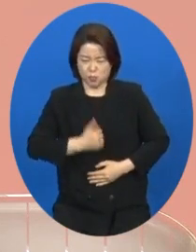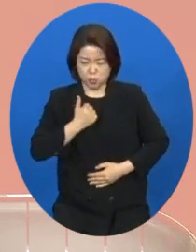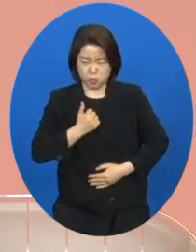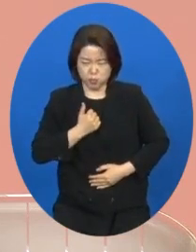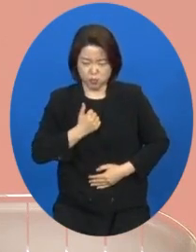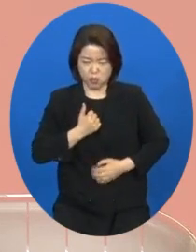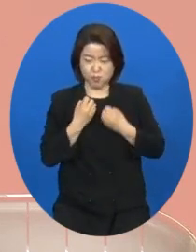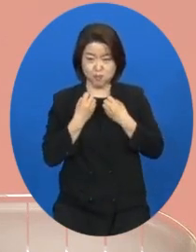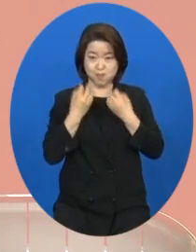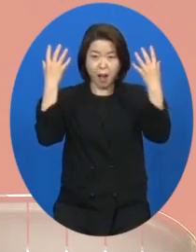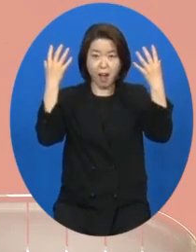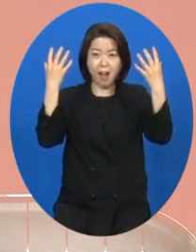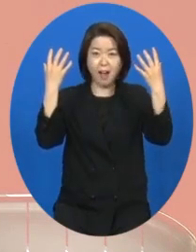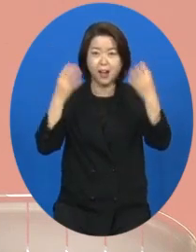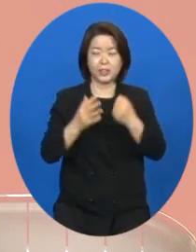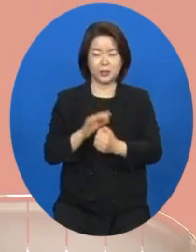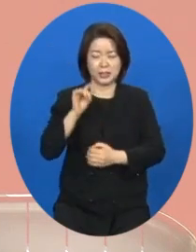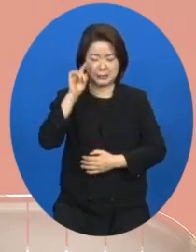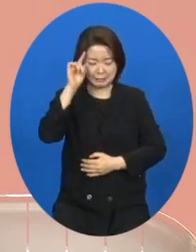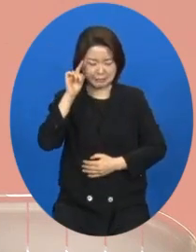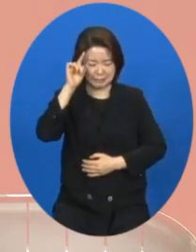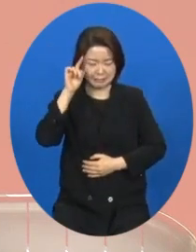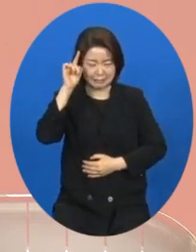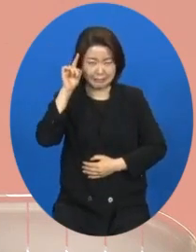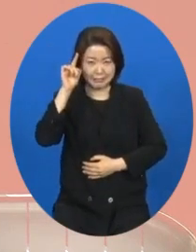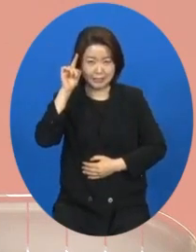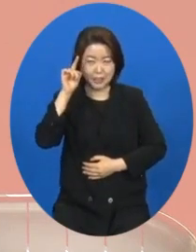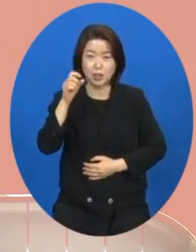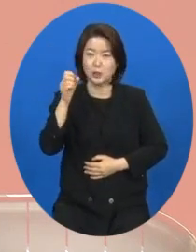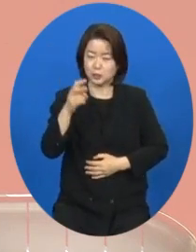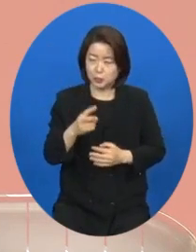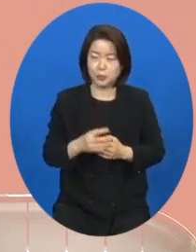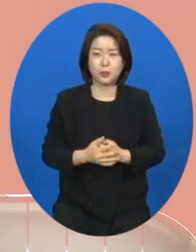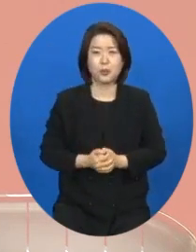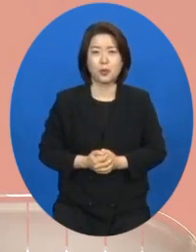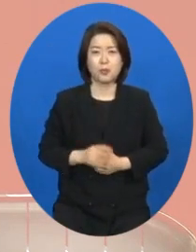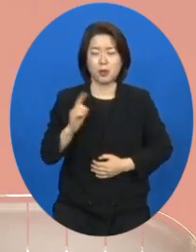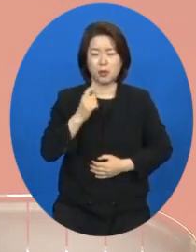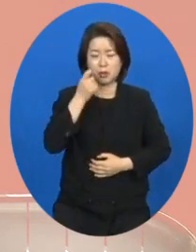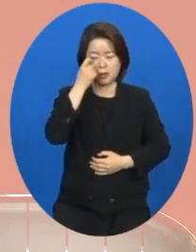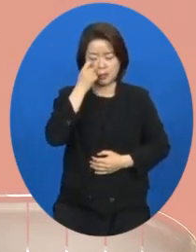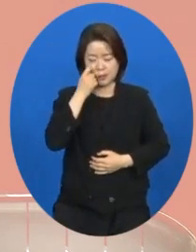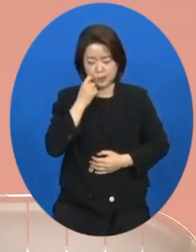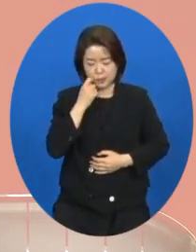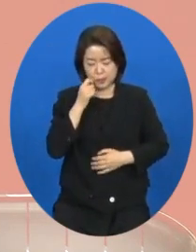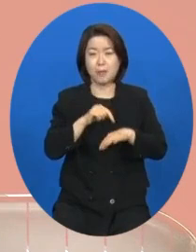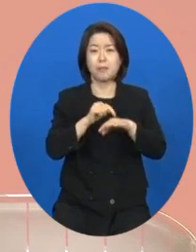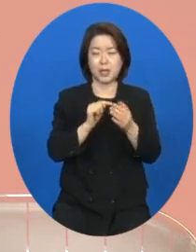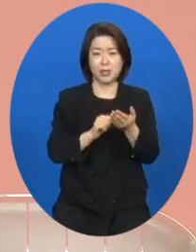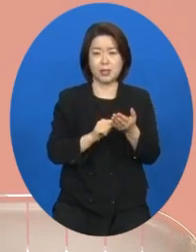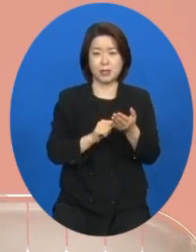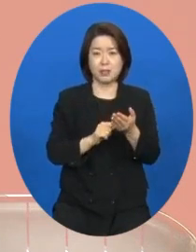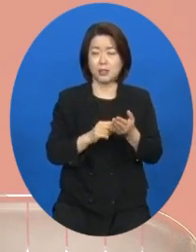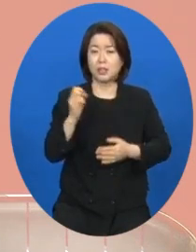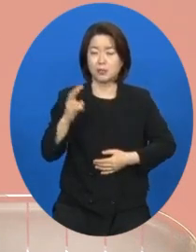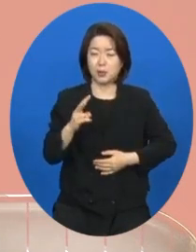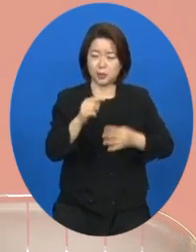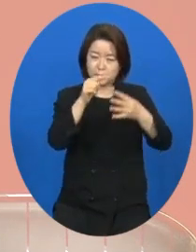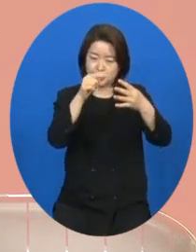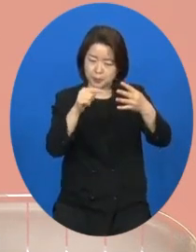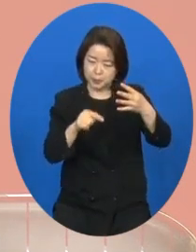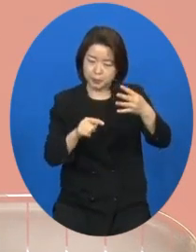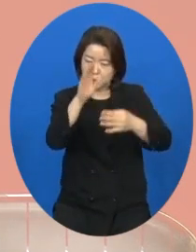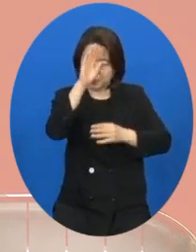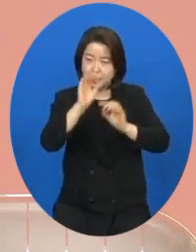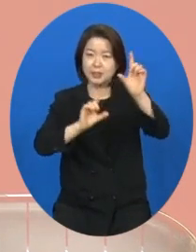분노 폭발이라든지 짜증스러움이라든지 또는 우울한 마음이든지 이런